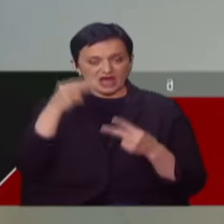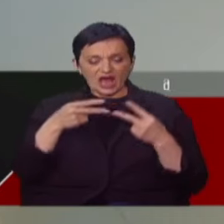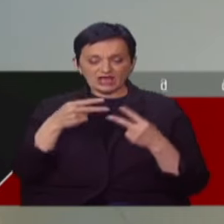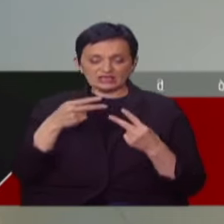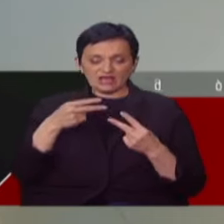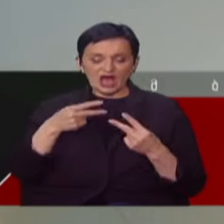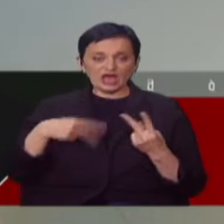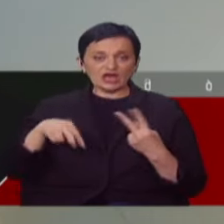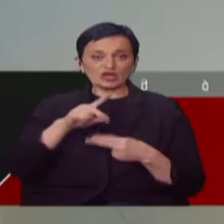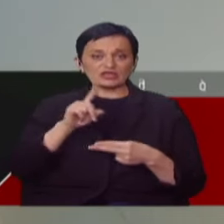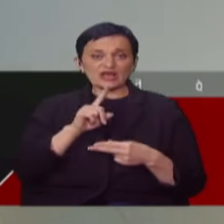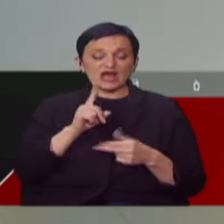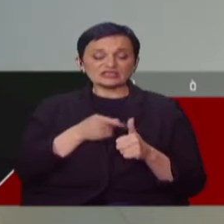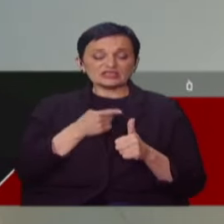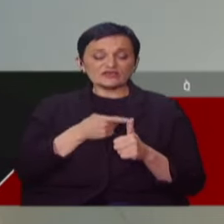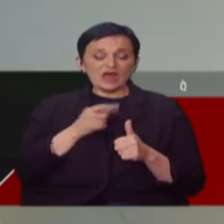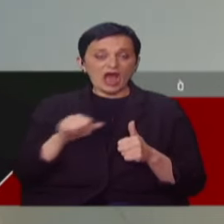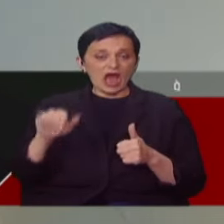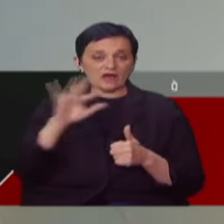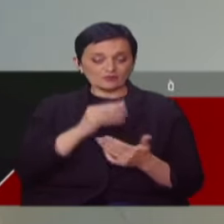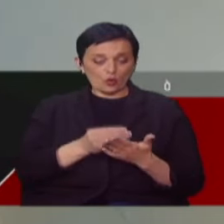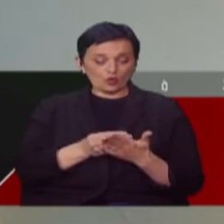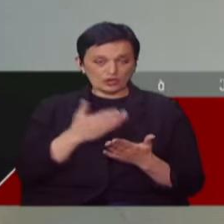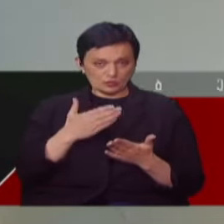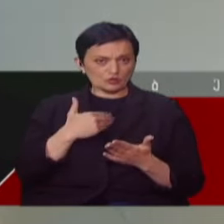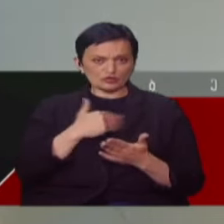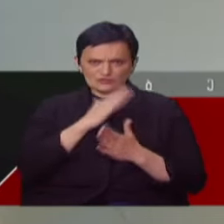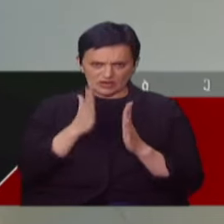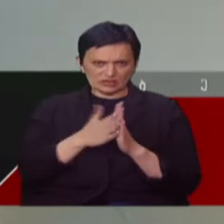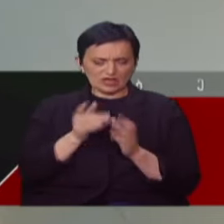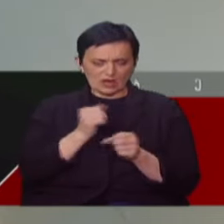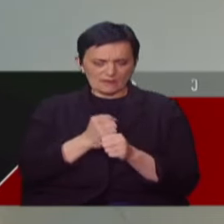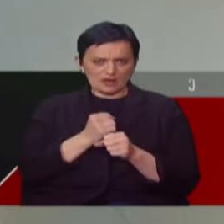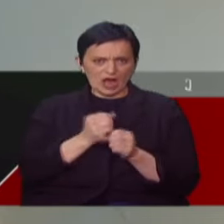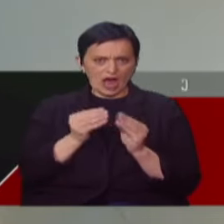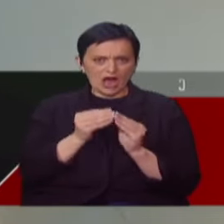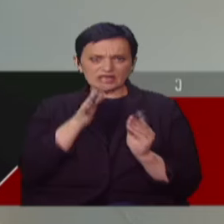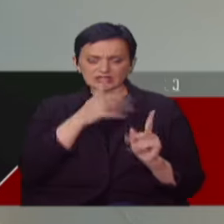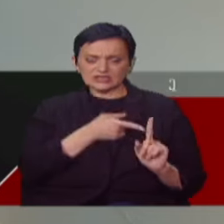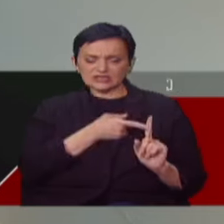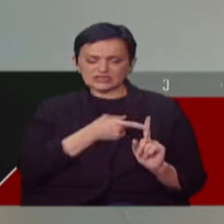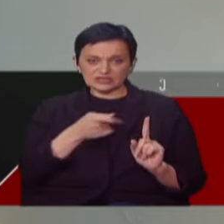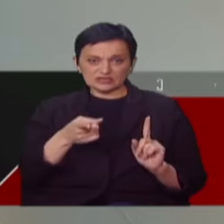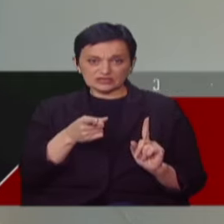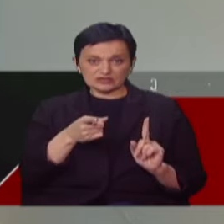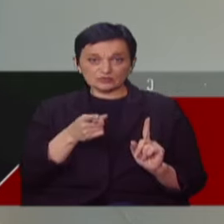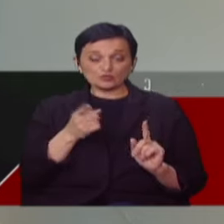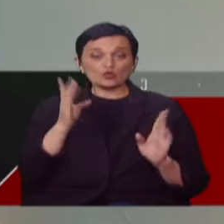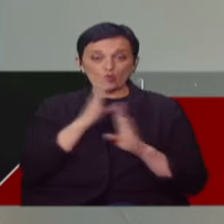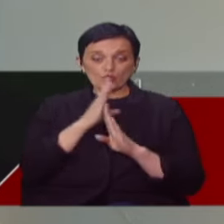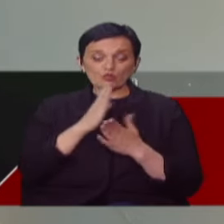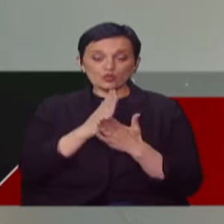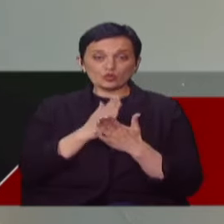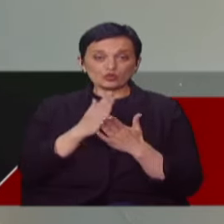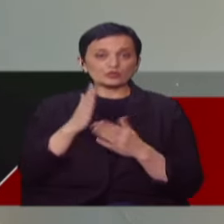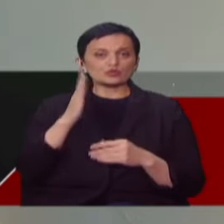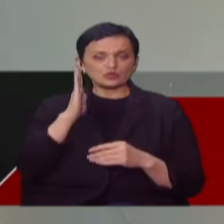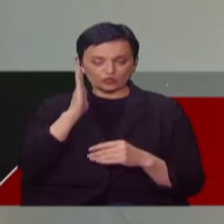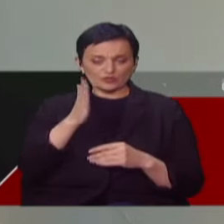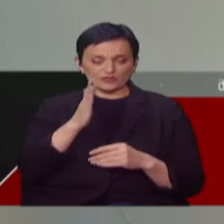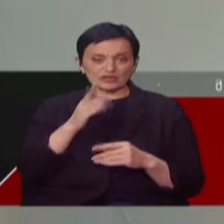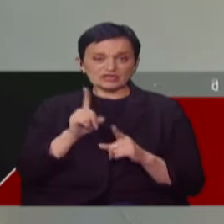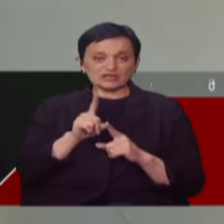ღირებულებისა, რასაც ევროპული ღირებულება ქვია და ამას ვაკეთებთ, მეც არაფერს არ ვაკეთებთ მთელი ამ 10 წლის განმავლობაში და ბუნებრივია თანაზიარი ვიქნებით